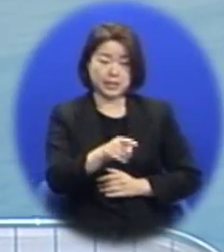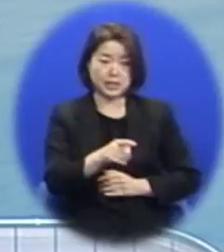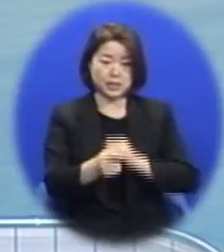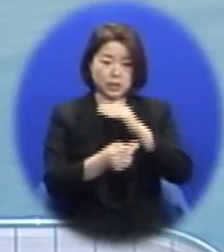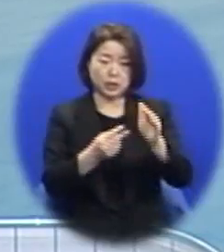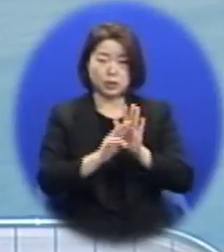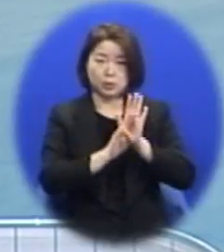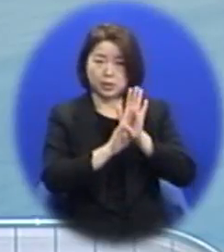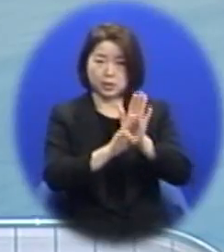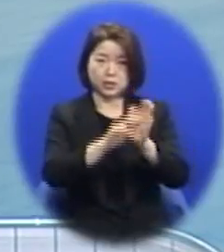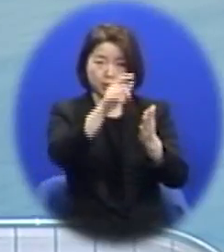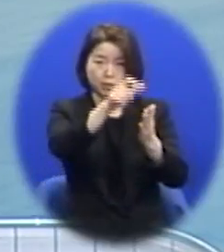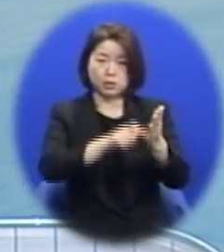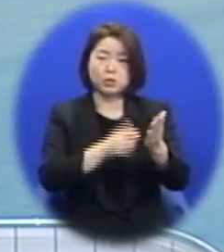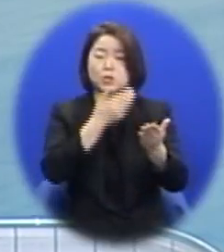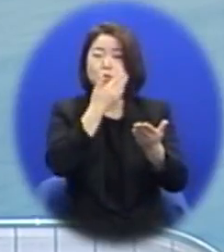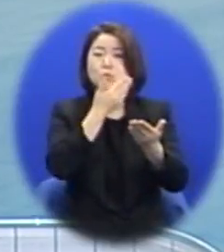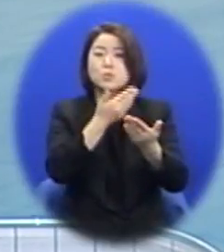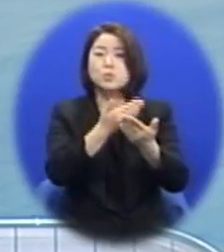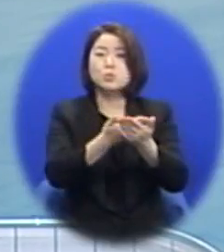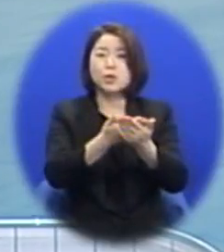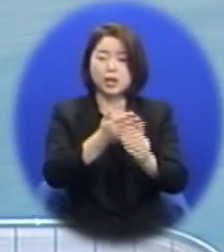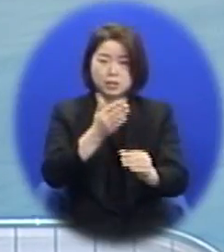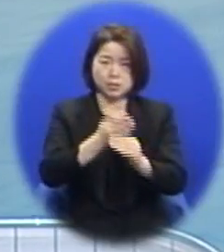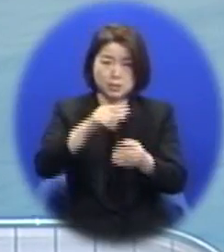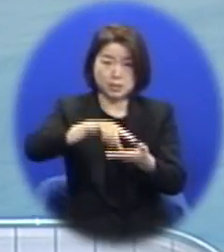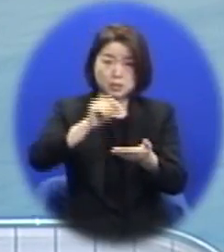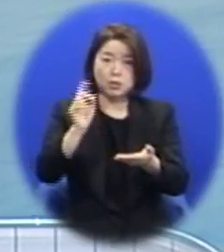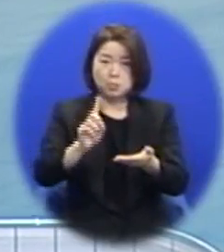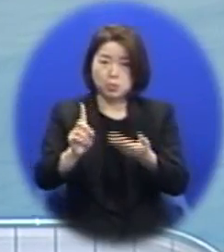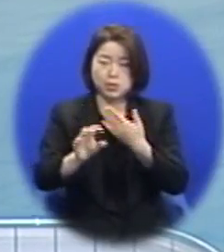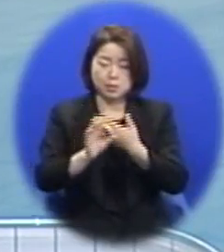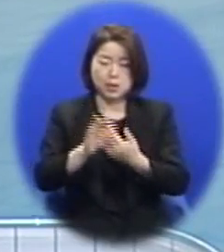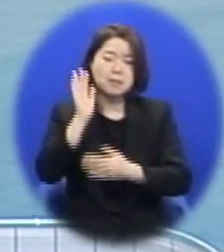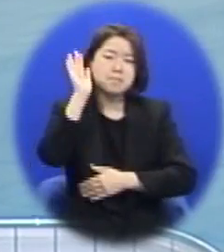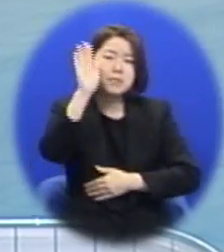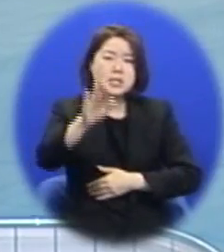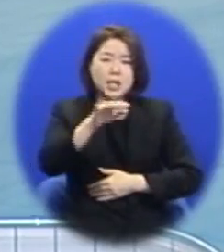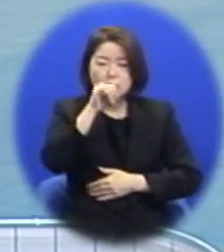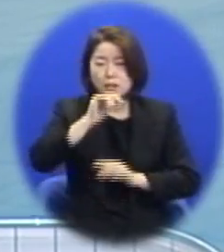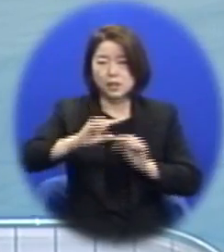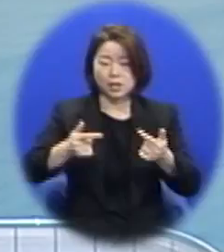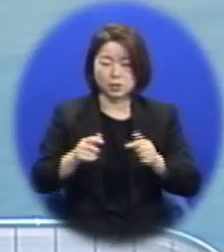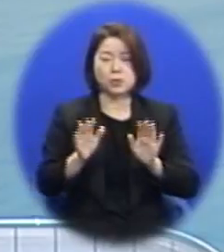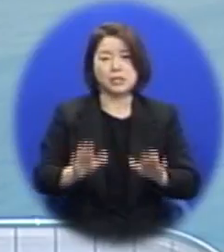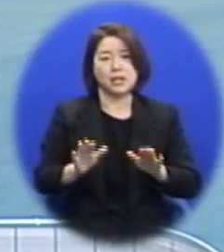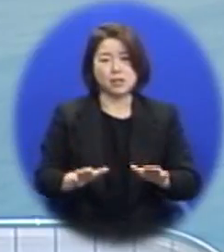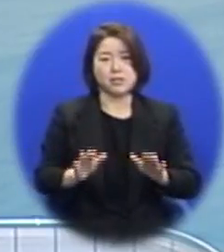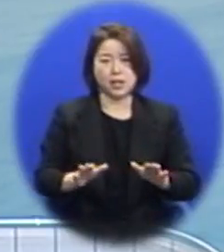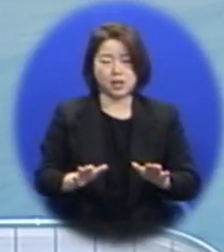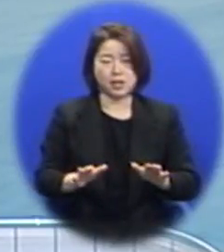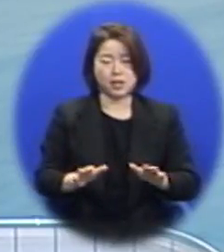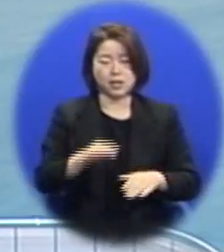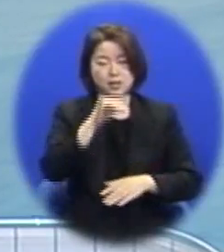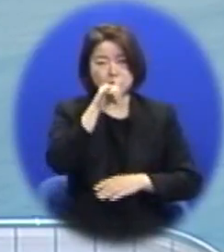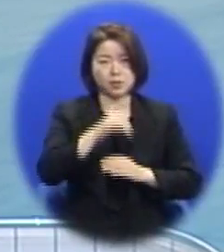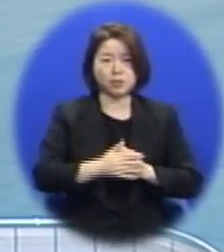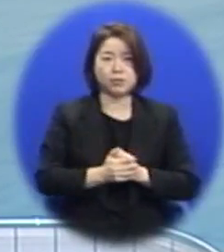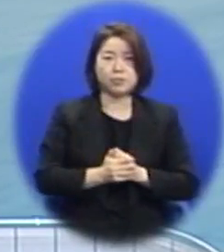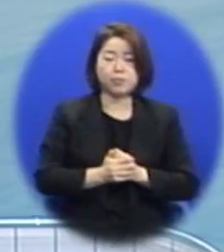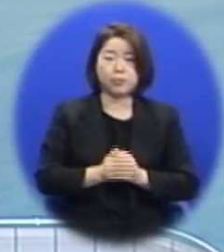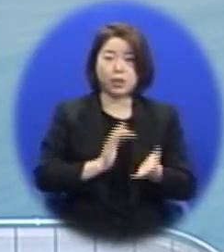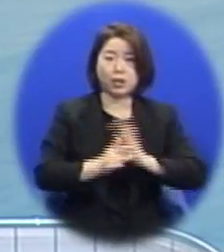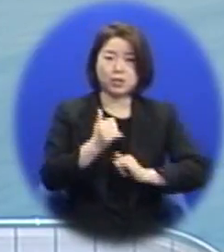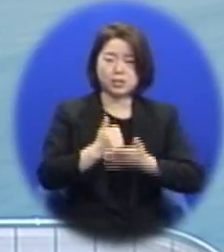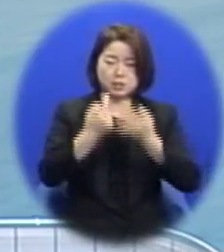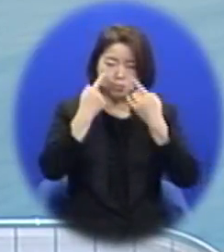요한계시록의 중요한 포인트는 미래에 있는 게 아니고 현재에 있다는 것입니다. 예수님은